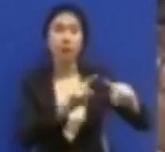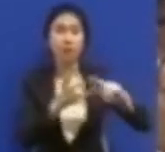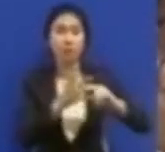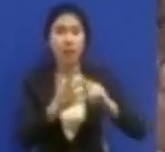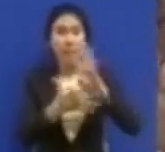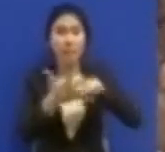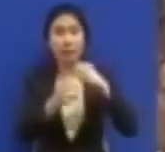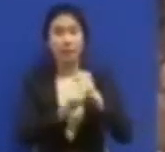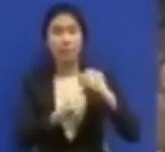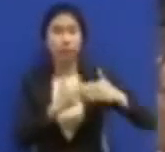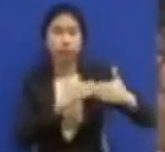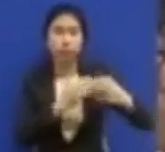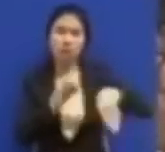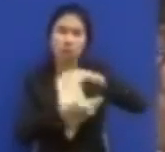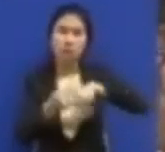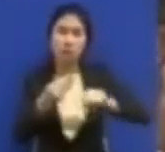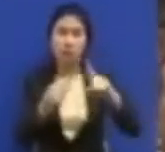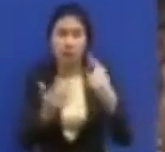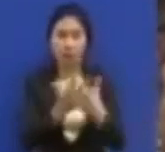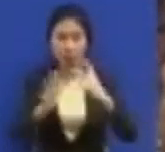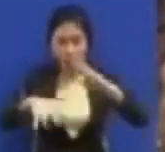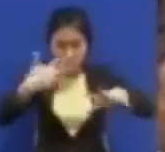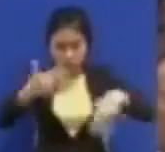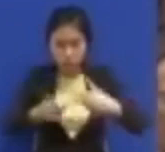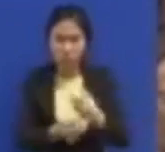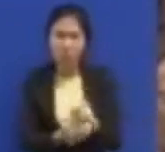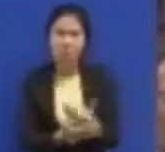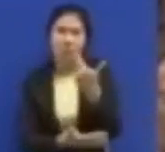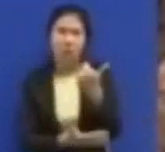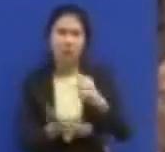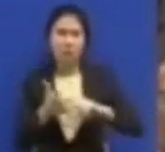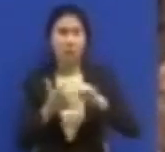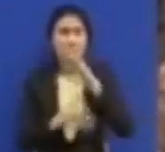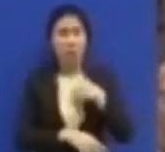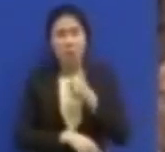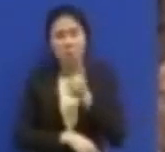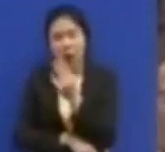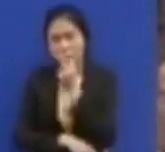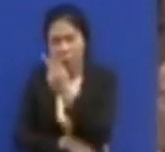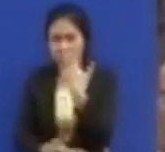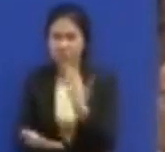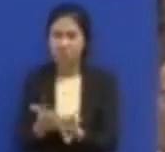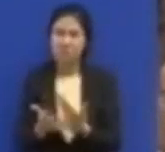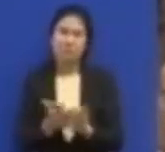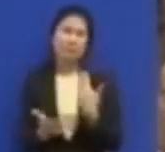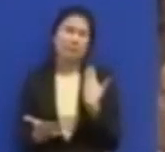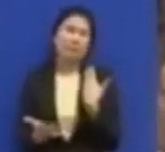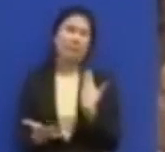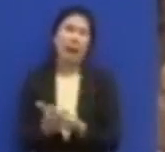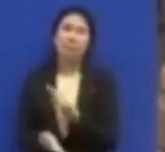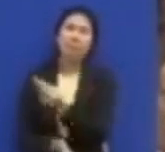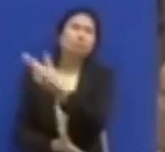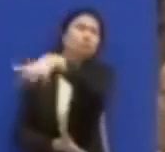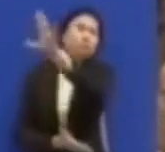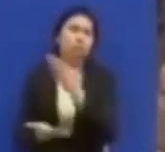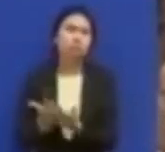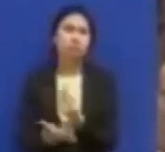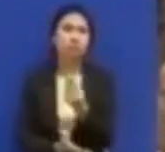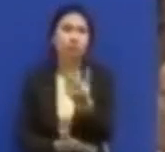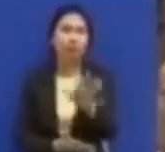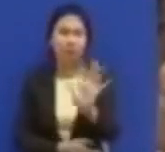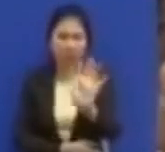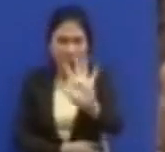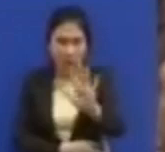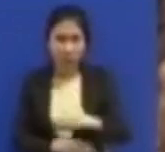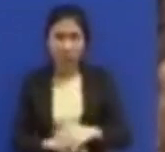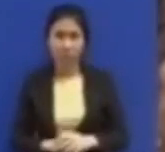เศรษฐกิจก็ดีท่านประธานครับไม่ใช่ไปตรงไหนก็เศรษฐกิจไม่ดีแจกเงินสะบัดอย่างนี้ไม่ได้นะท่านประธาน